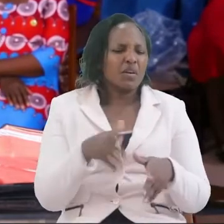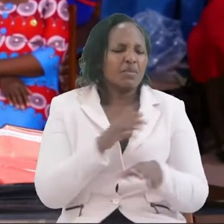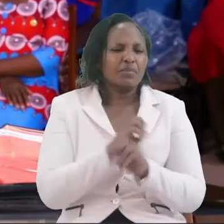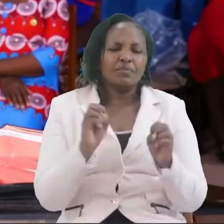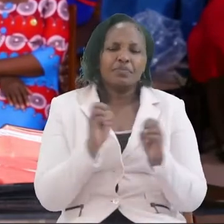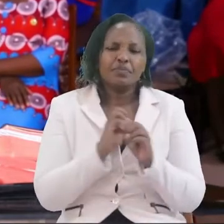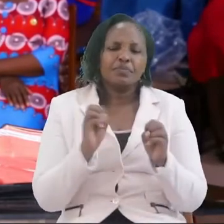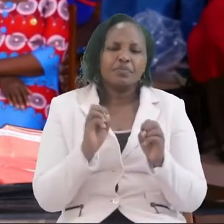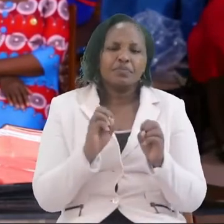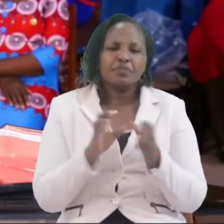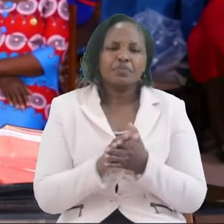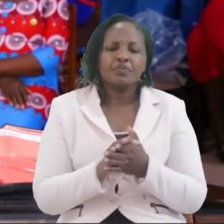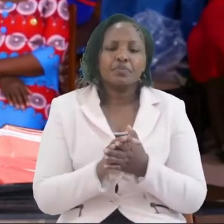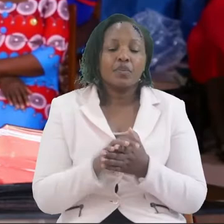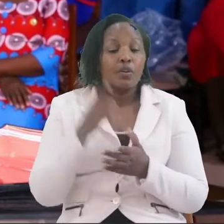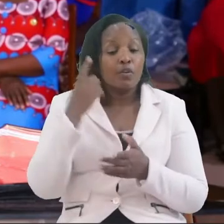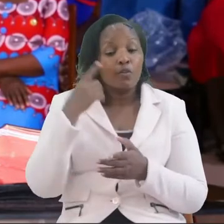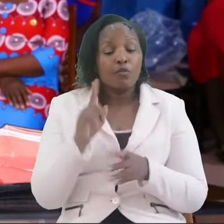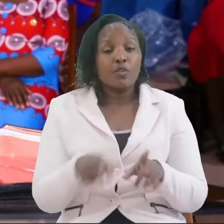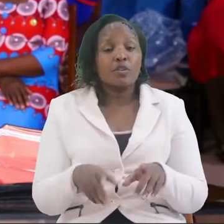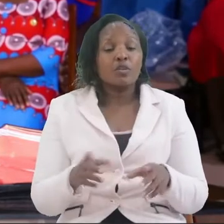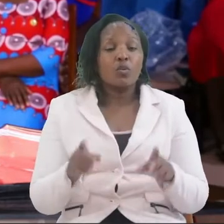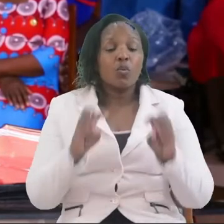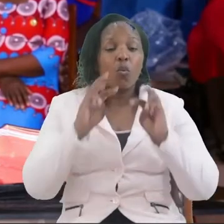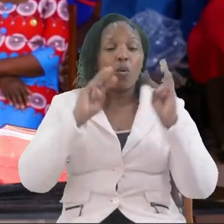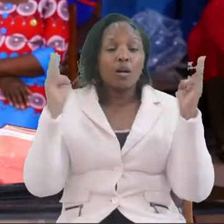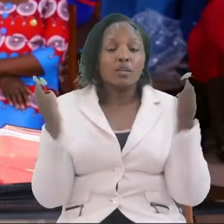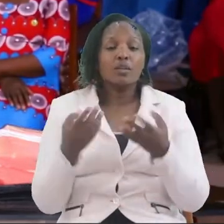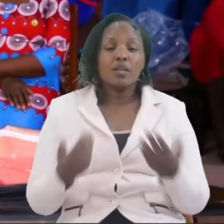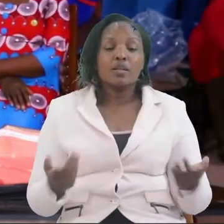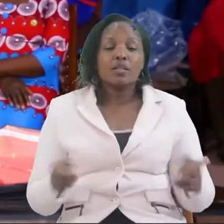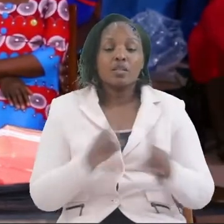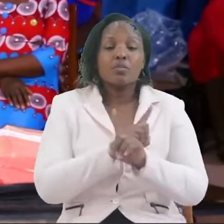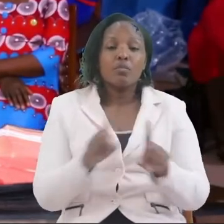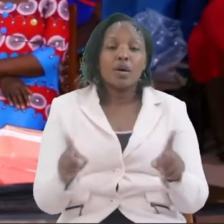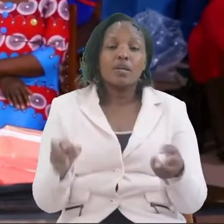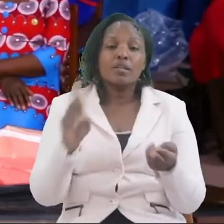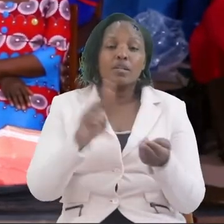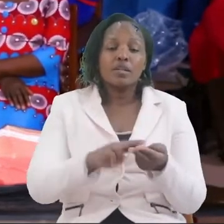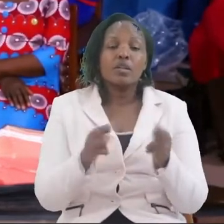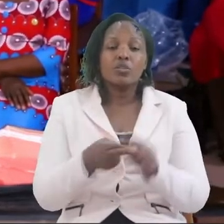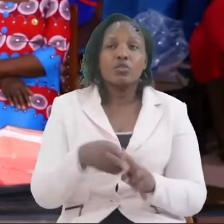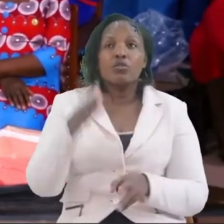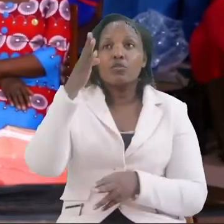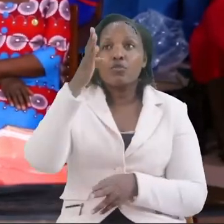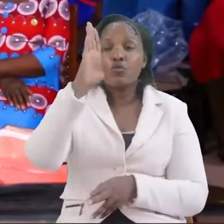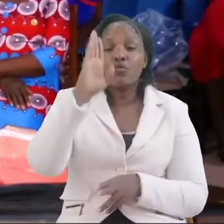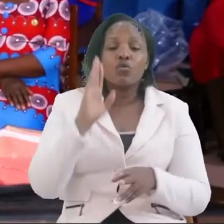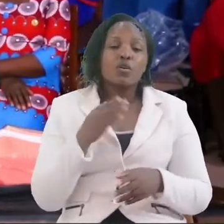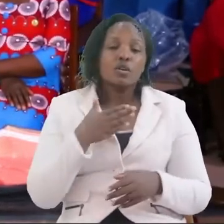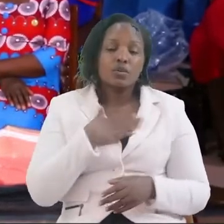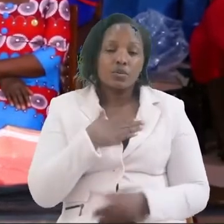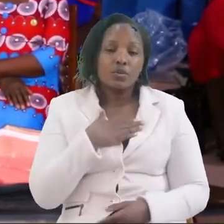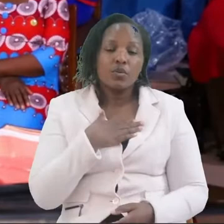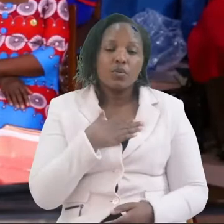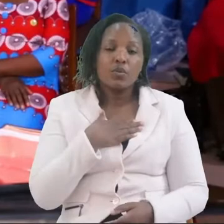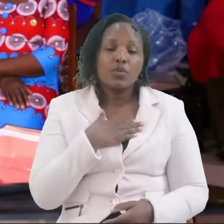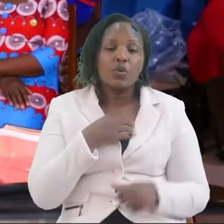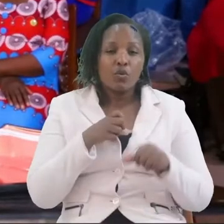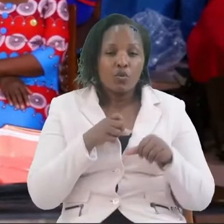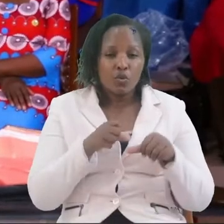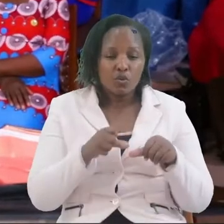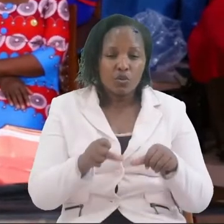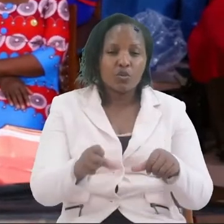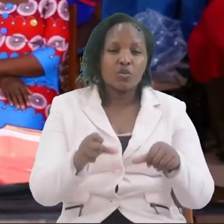kwa sababu hayo ni mambo ya hapa ulimwengu. Lakini uhusiano wa mtu na Mungu unakuwa ni wa kudumu na